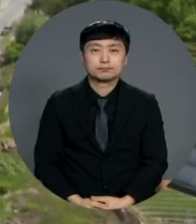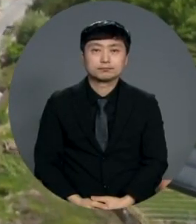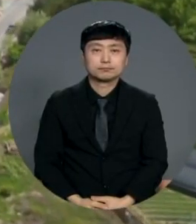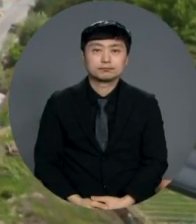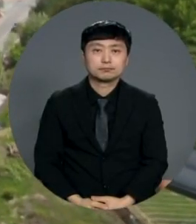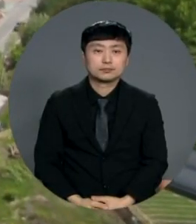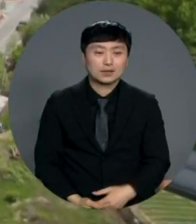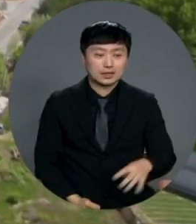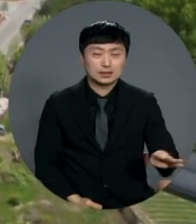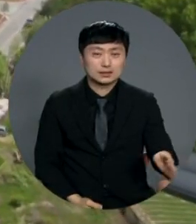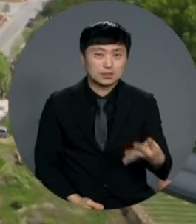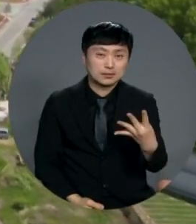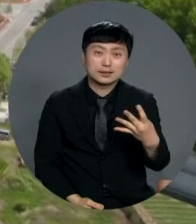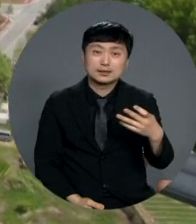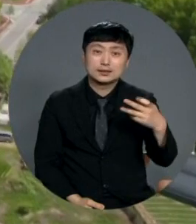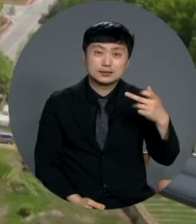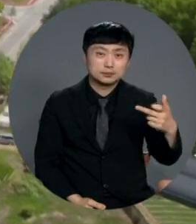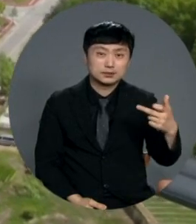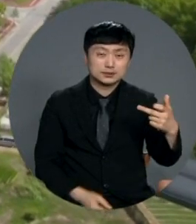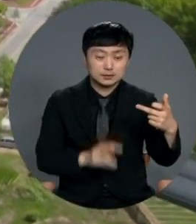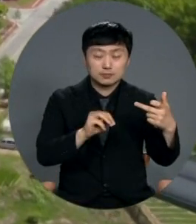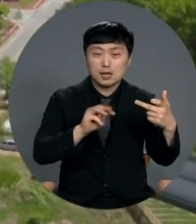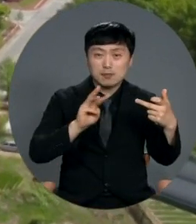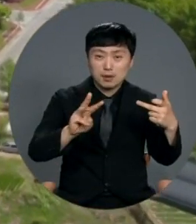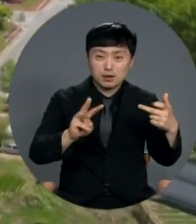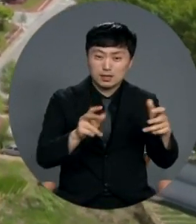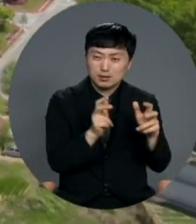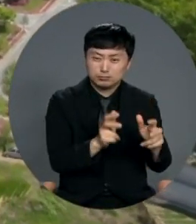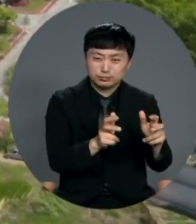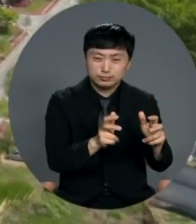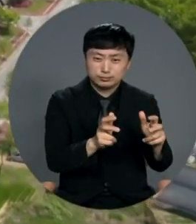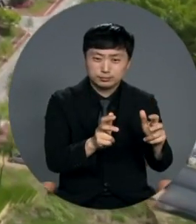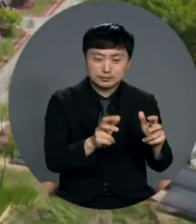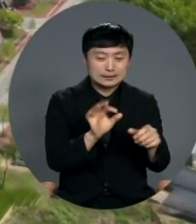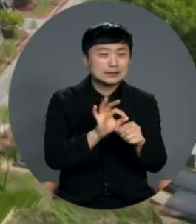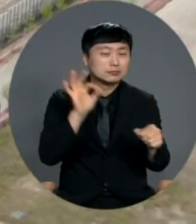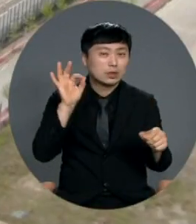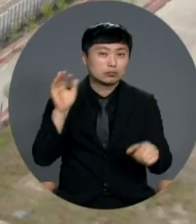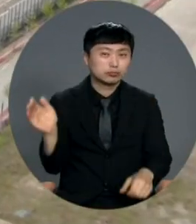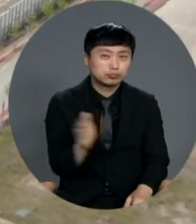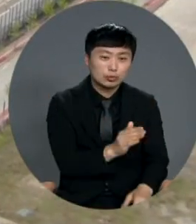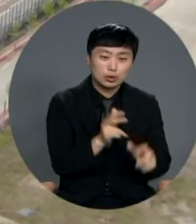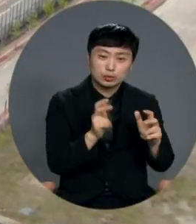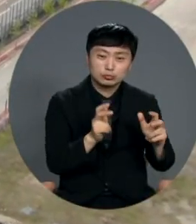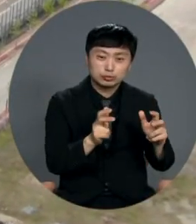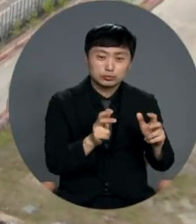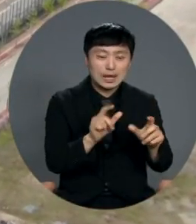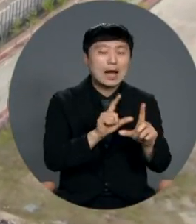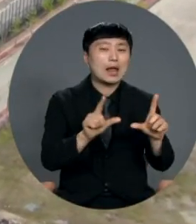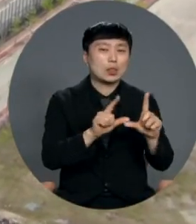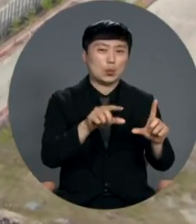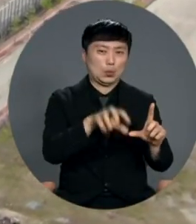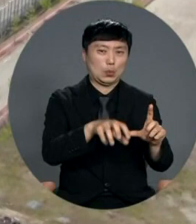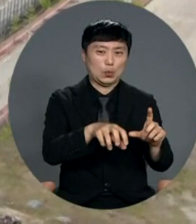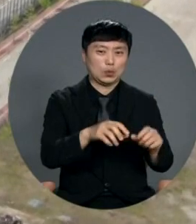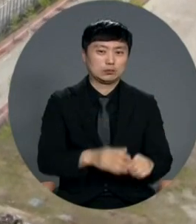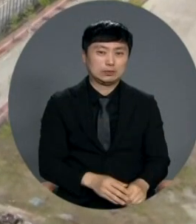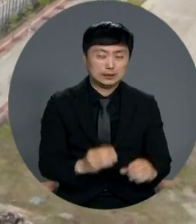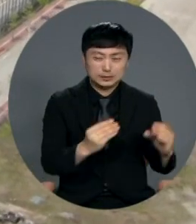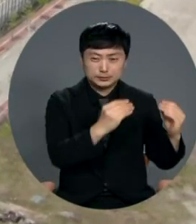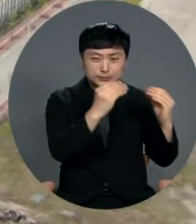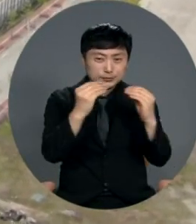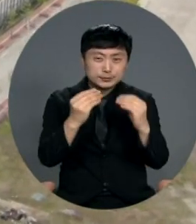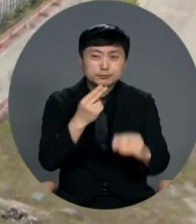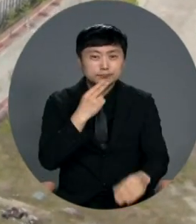417 MW 급 LNG 복합 활력 발전소 한기가 10년째 가동 중인 풍산읍 1대 미세먼지